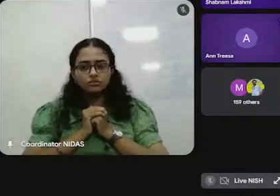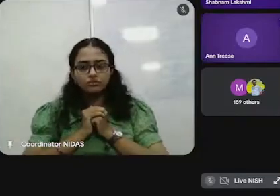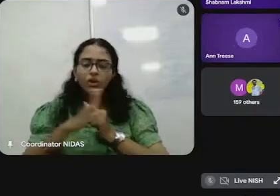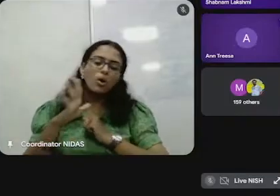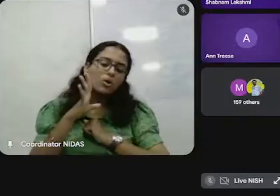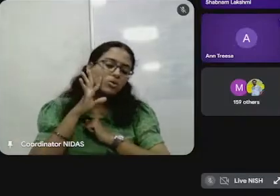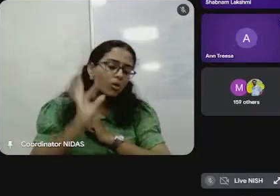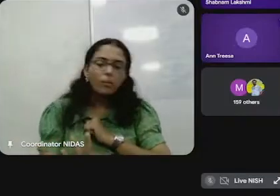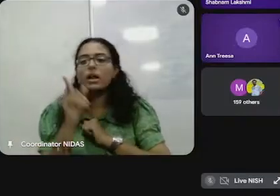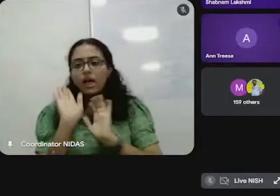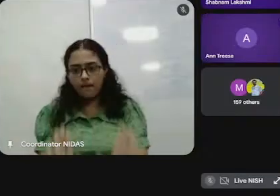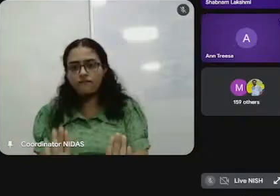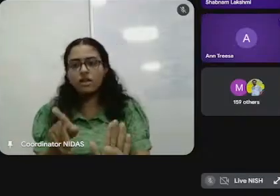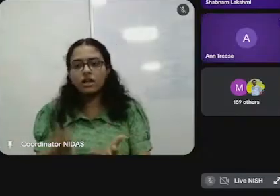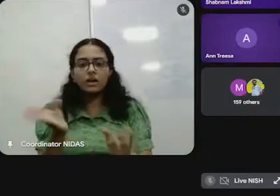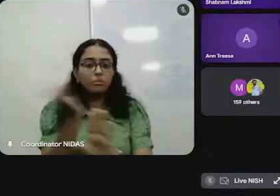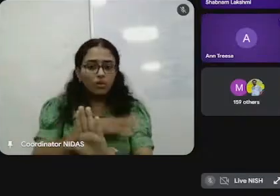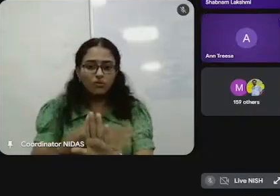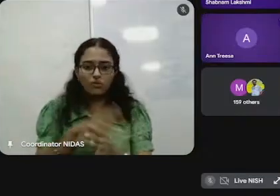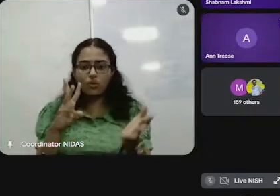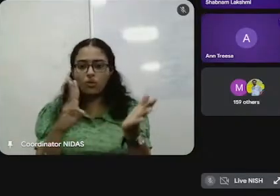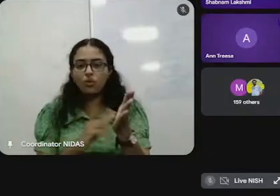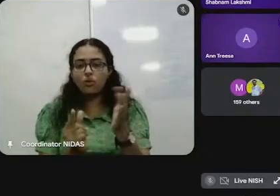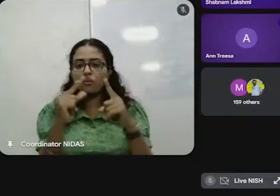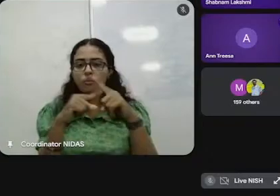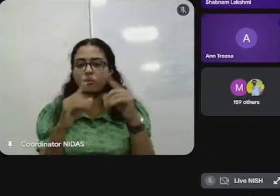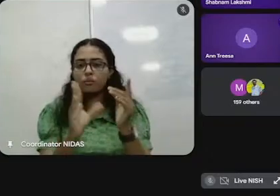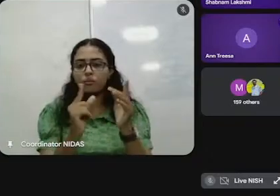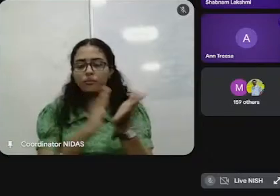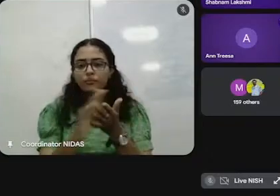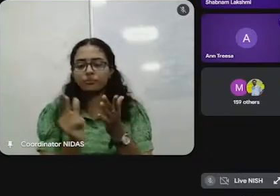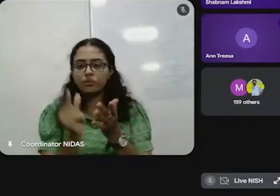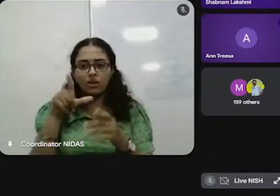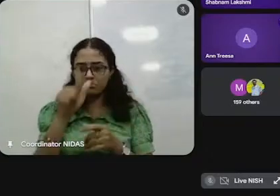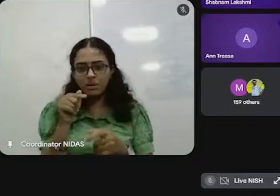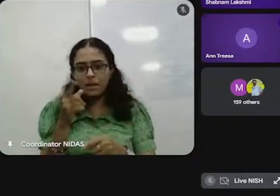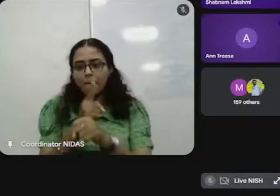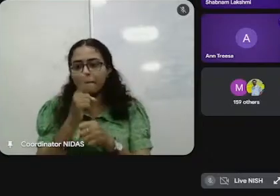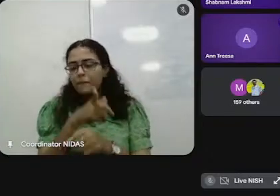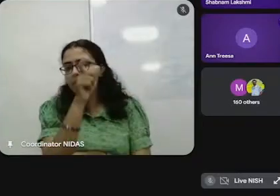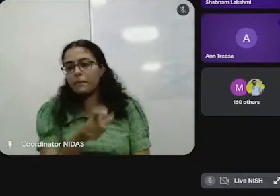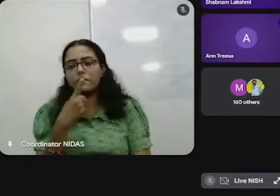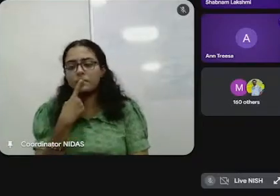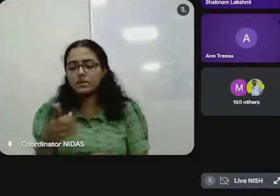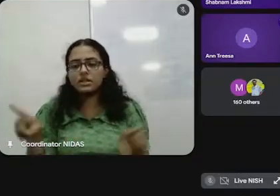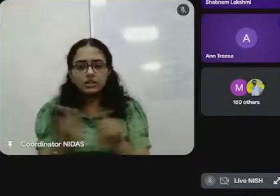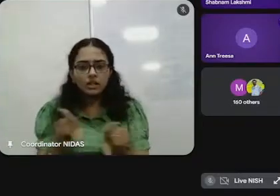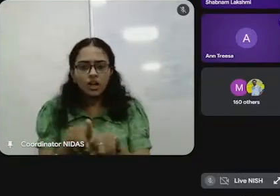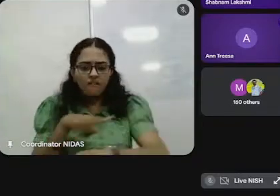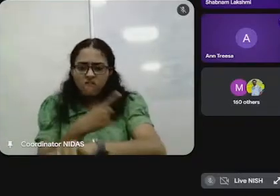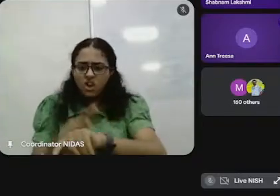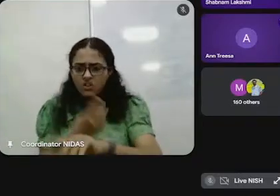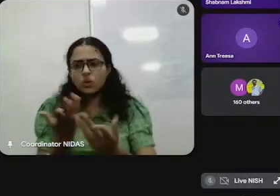ഡെഫിനറ്റ്ലി ഉണ്ട്. നേരത്തെ മുത്തുലക്ഷ്മി മാം പറഞ്ഞതുപോലെ ഗോൾഡൻ അവർ ഉള്ളിലാണെങ്കിൽ, അത് ഒരു വിത്തിൻ 1 hour ആണെങ്കിൽ അല്ലെങ്കിൽ വിത്തിൻ